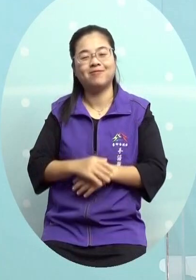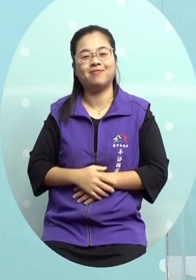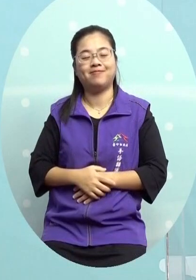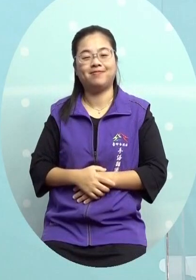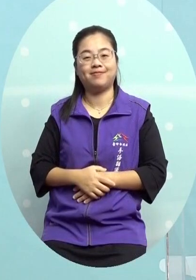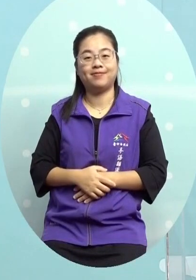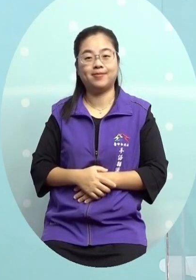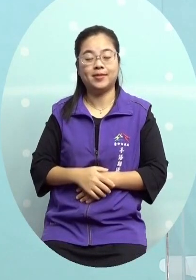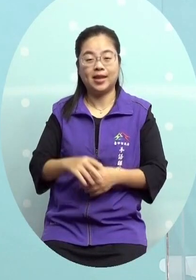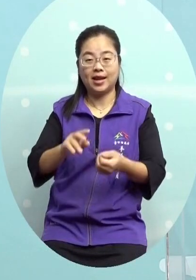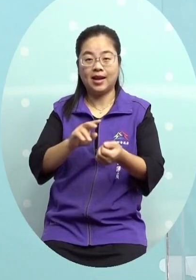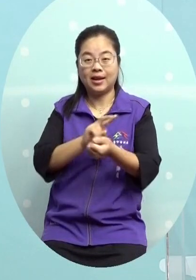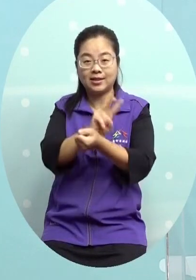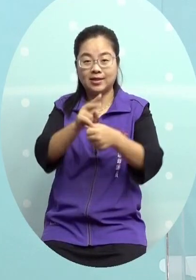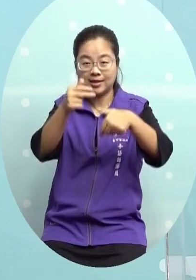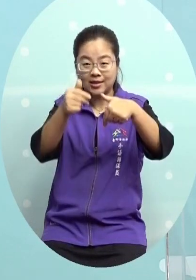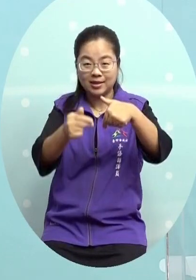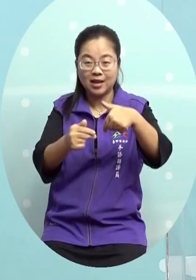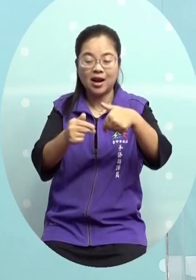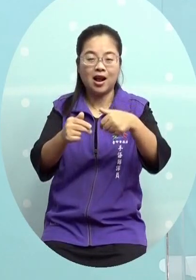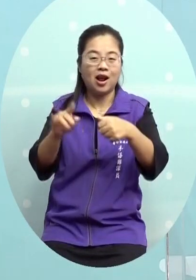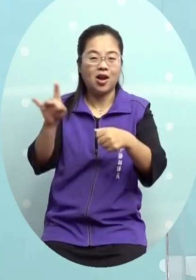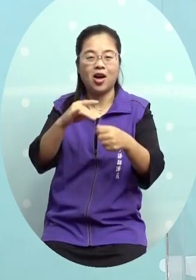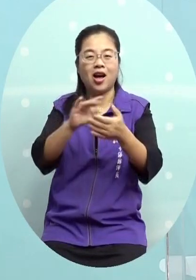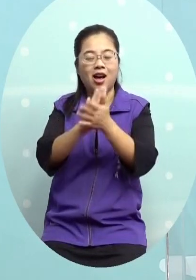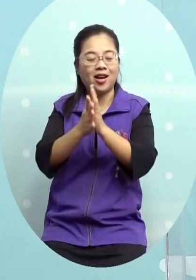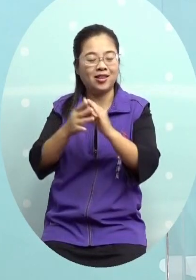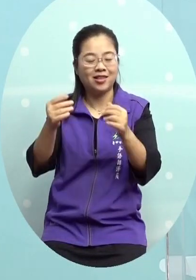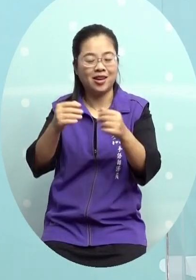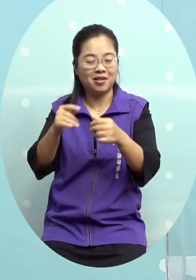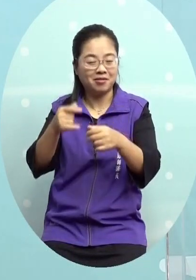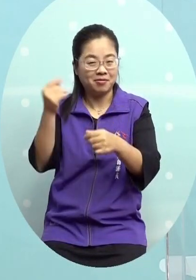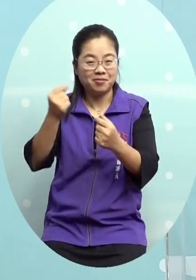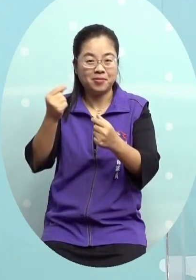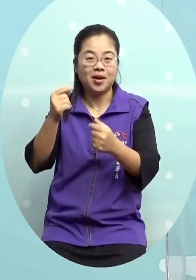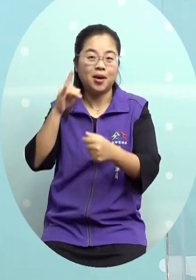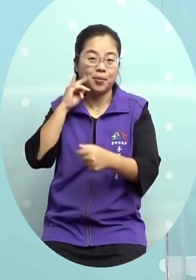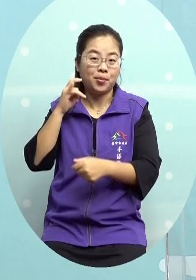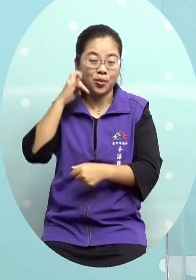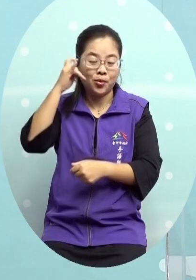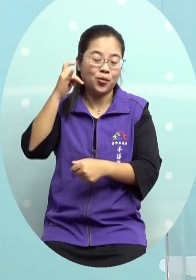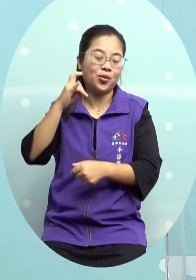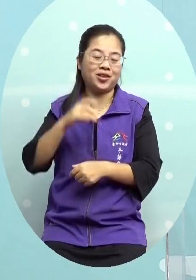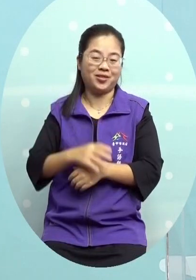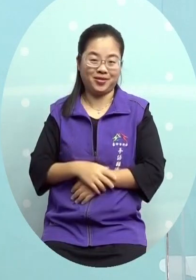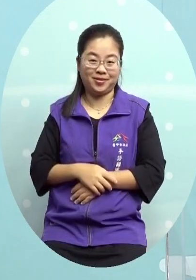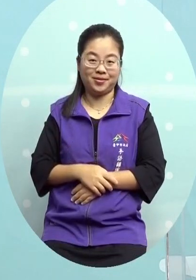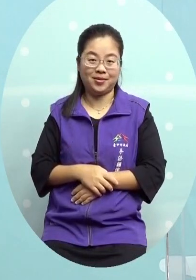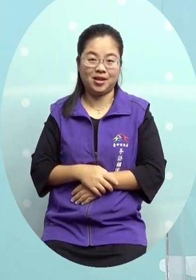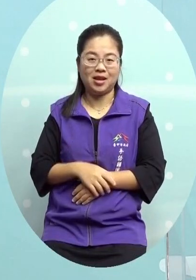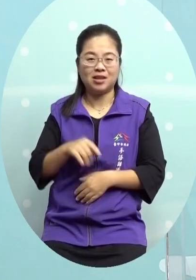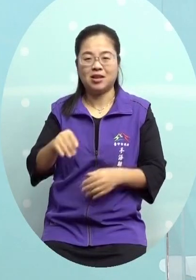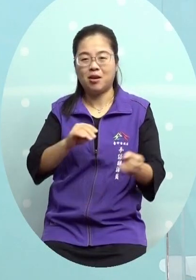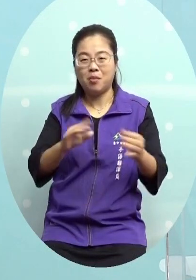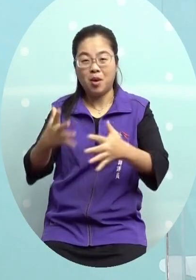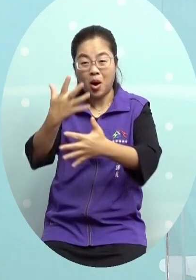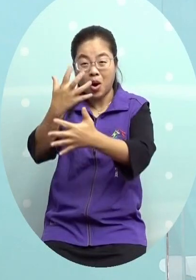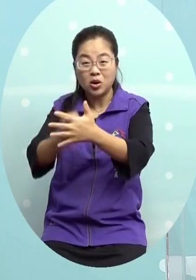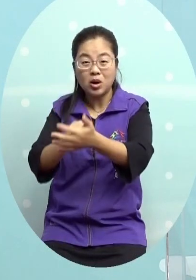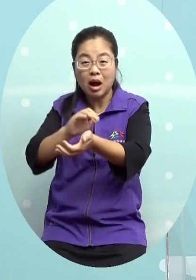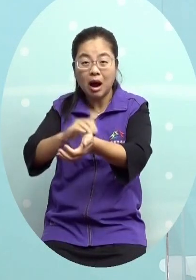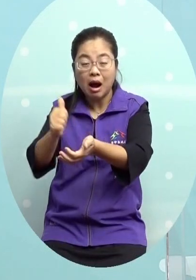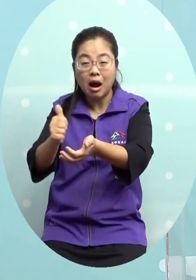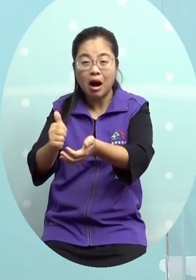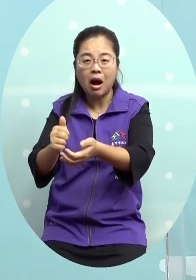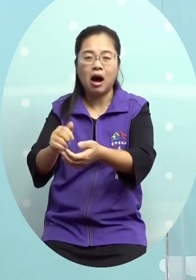也还兼差来当个妈祖婆。像这样子的人才没有办法继续留在医界，反倒